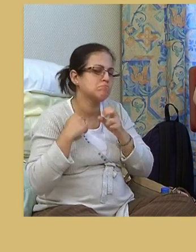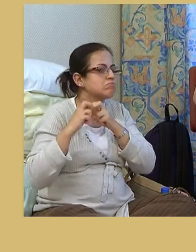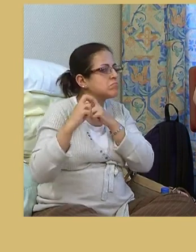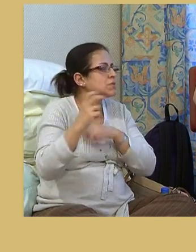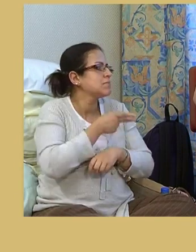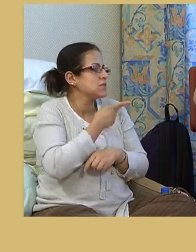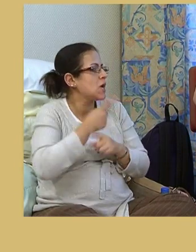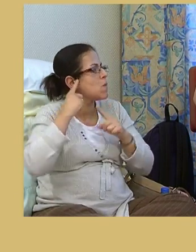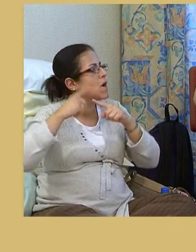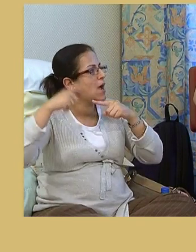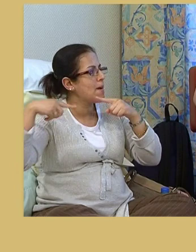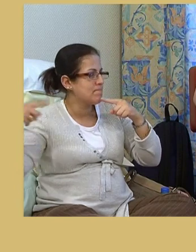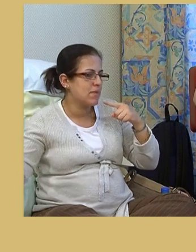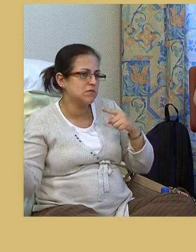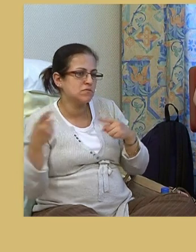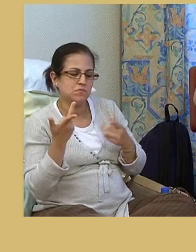bien sûr,